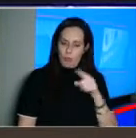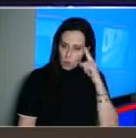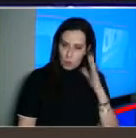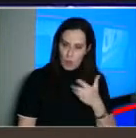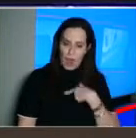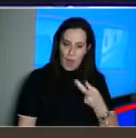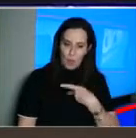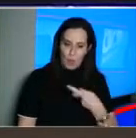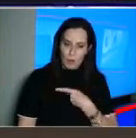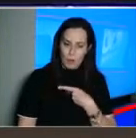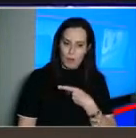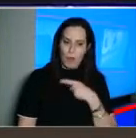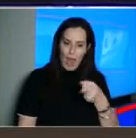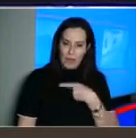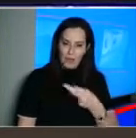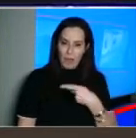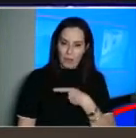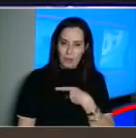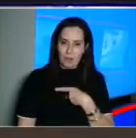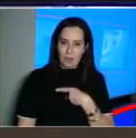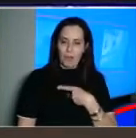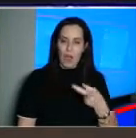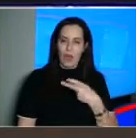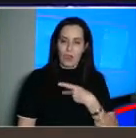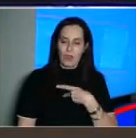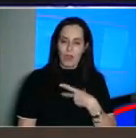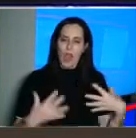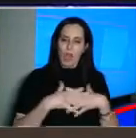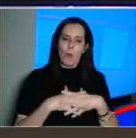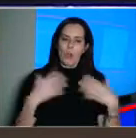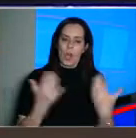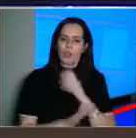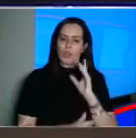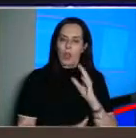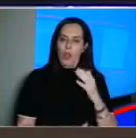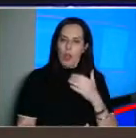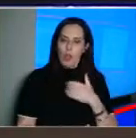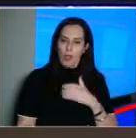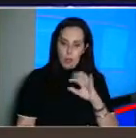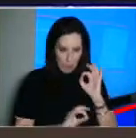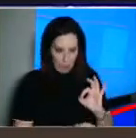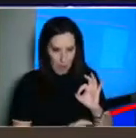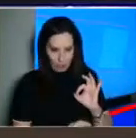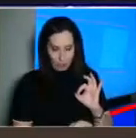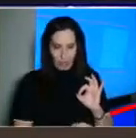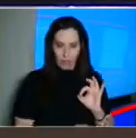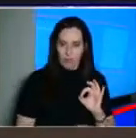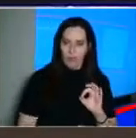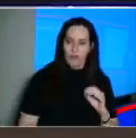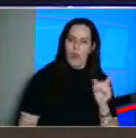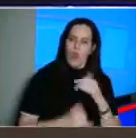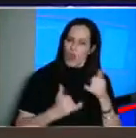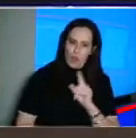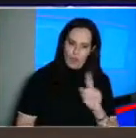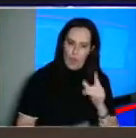מה אנחנו? את ואני? אנחנו ההגמוניה החדשה. אנחנו... האומנם? לא, עכשיו